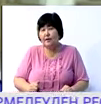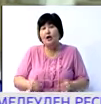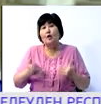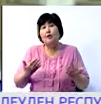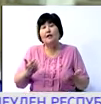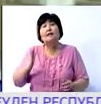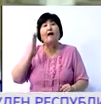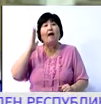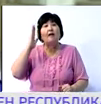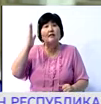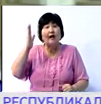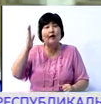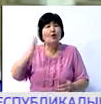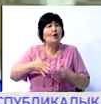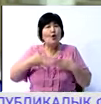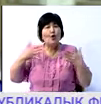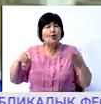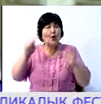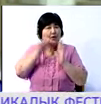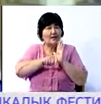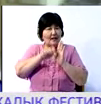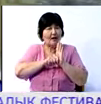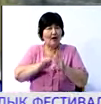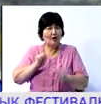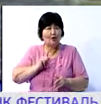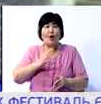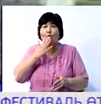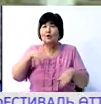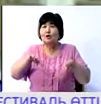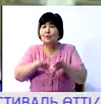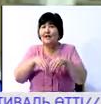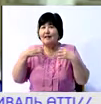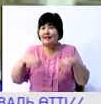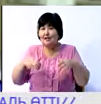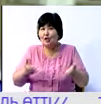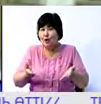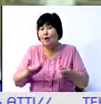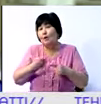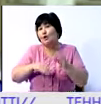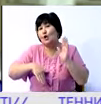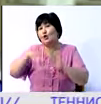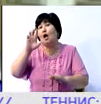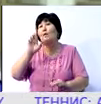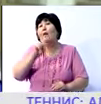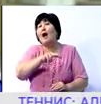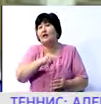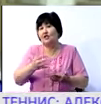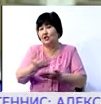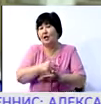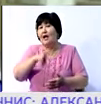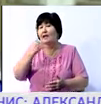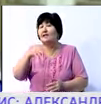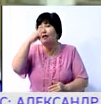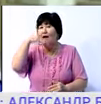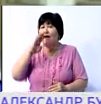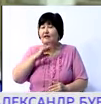енді алда үлкен сынақ күтіп тұр бізді, ұлттық бірыңғай тестілеу. Осыдан жоғары бал жинап, лицейдің